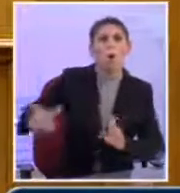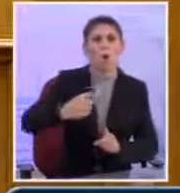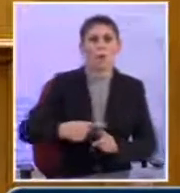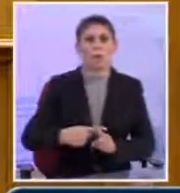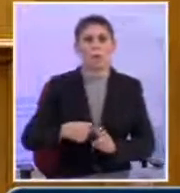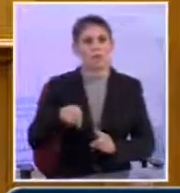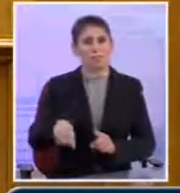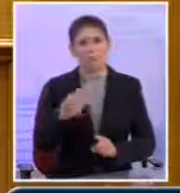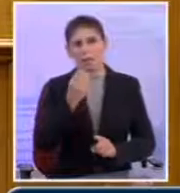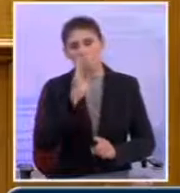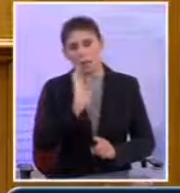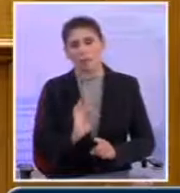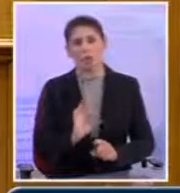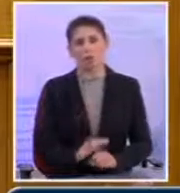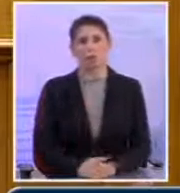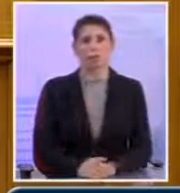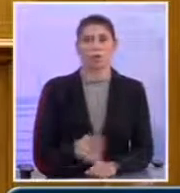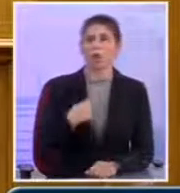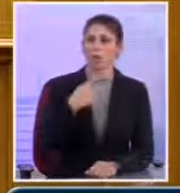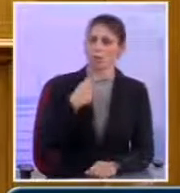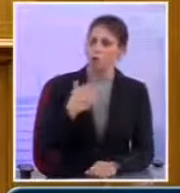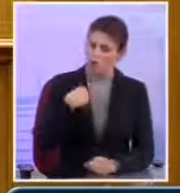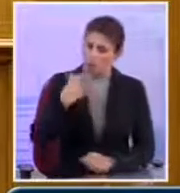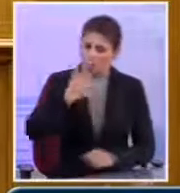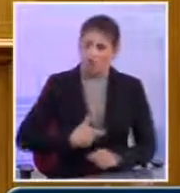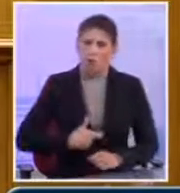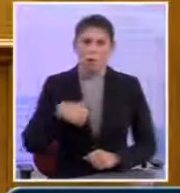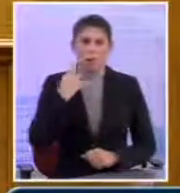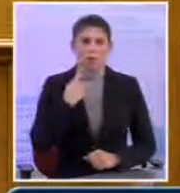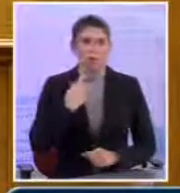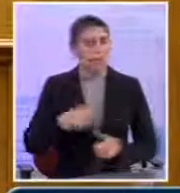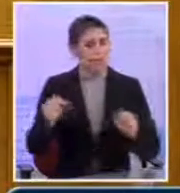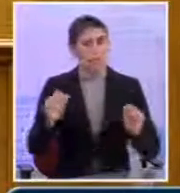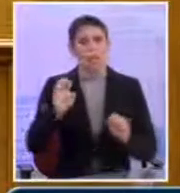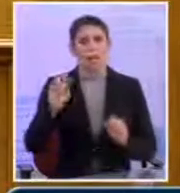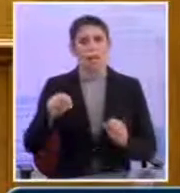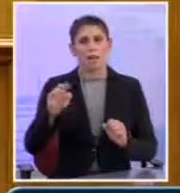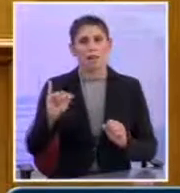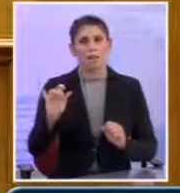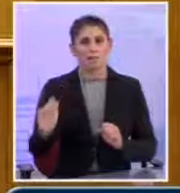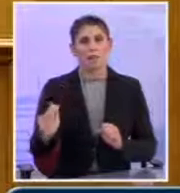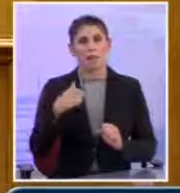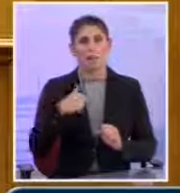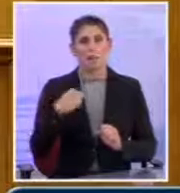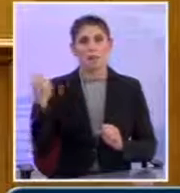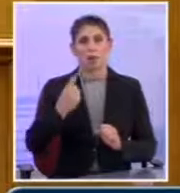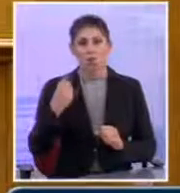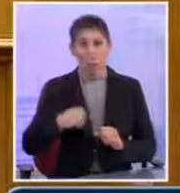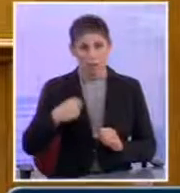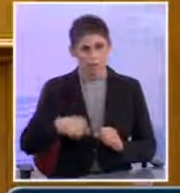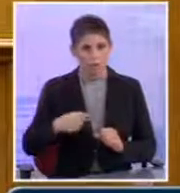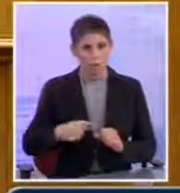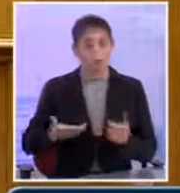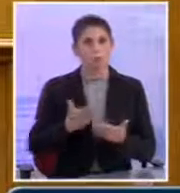Αυτή ήταν η πραγματικότητα. Και να πω λοιπόν, εγώ προσωπικά ναι, διαφωνώ με τον ΕΦΗ. Έχουμε καταθέσει και ως κόμμα Οικολόγοι Πράσινοι ένα άλλο φόρο